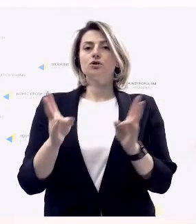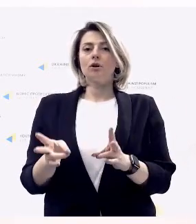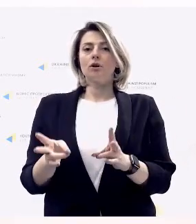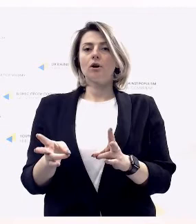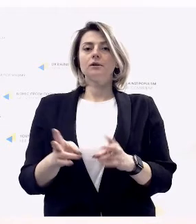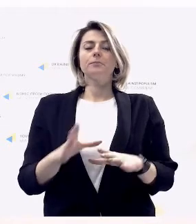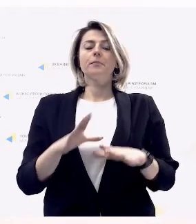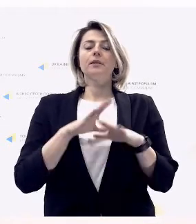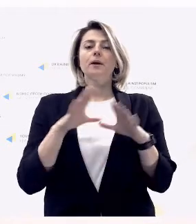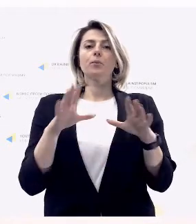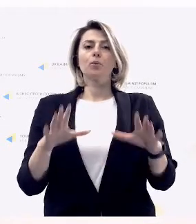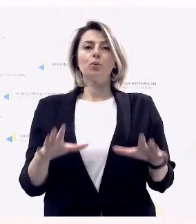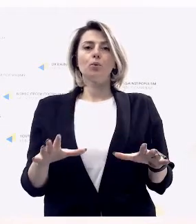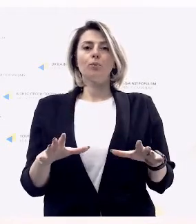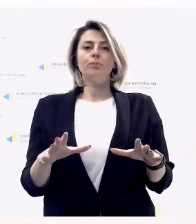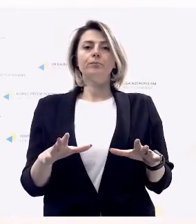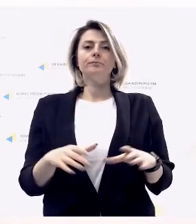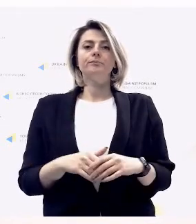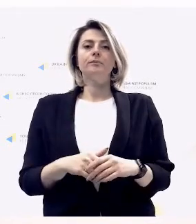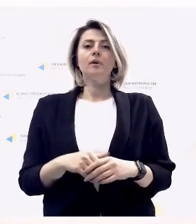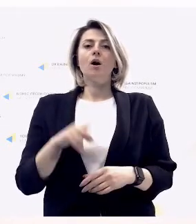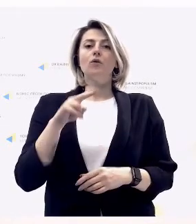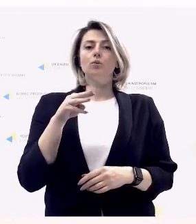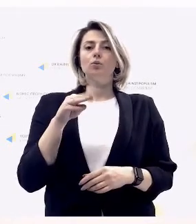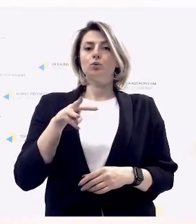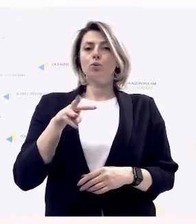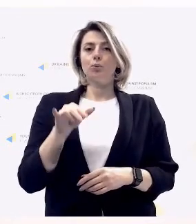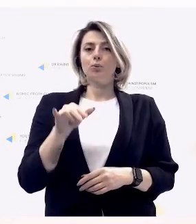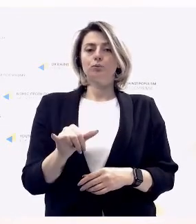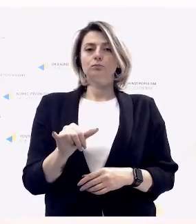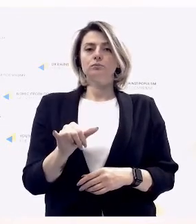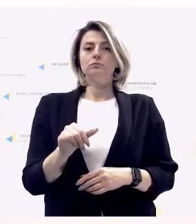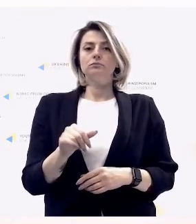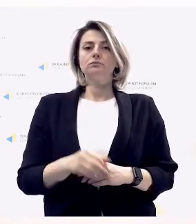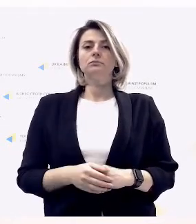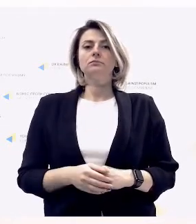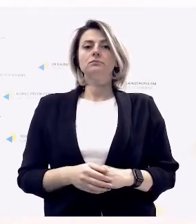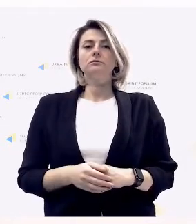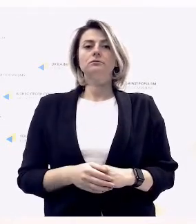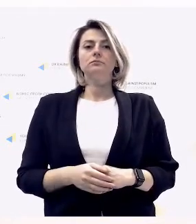не було в лютому